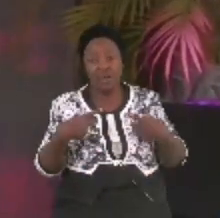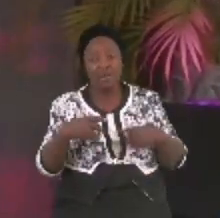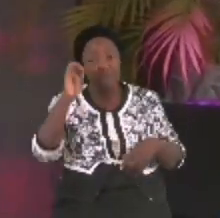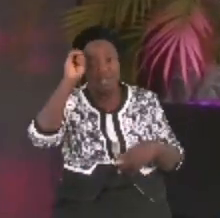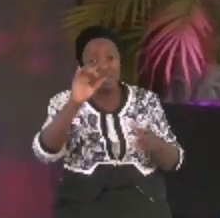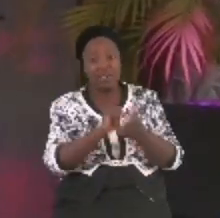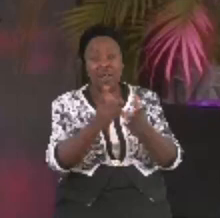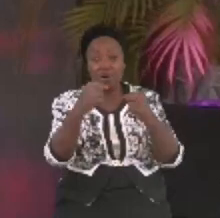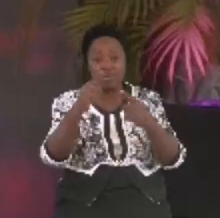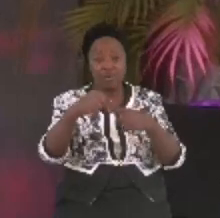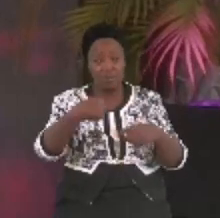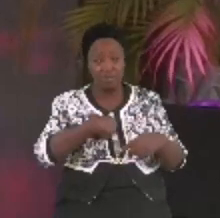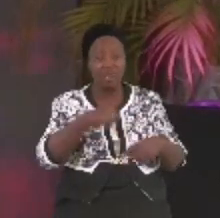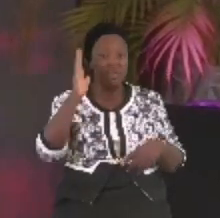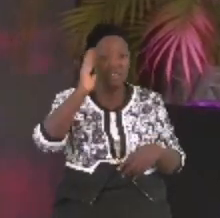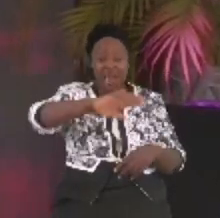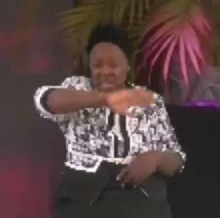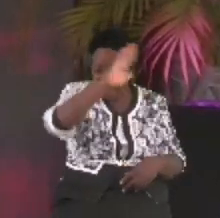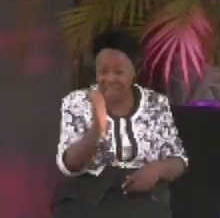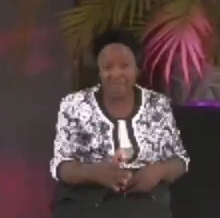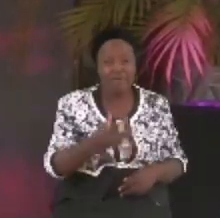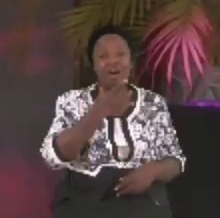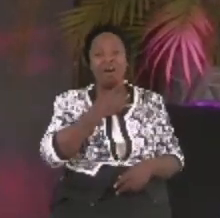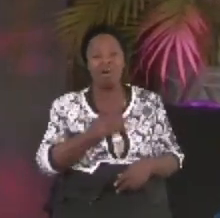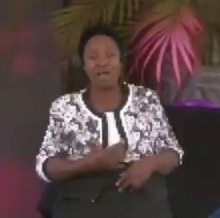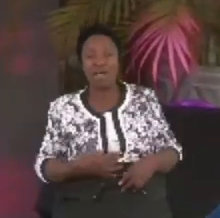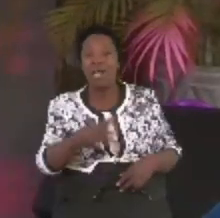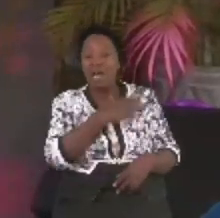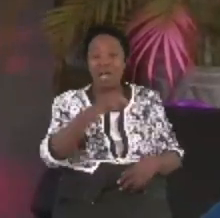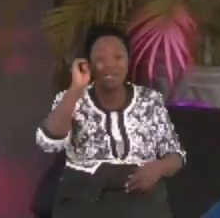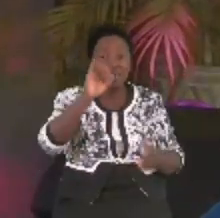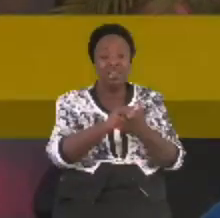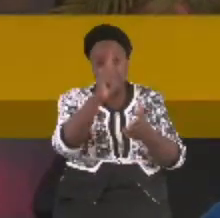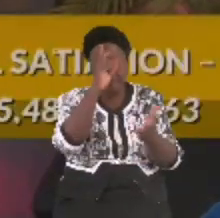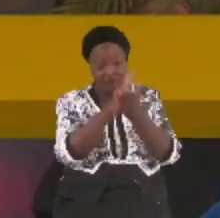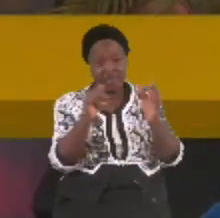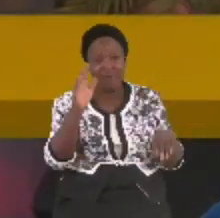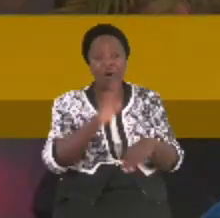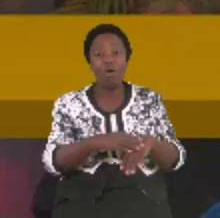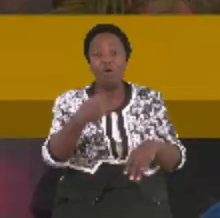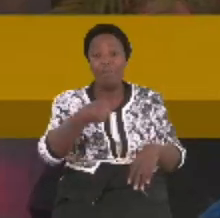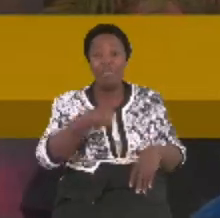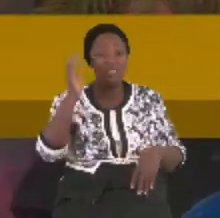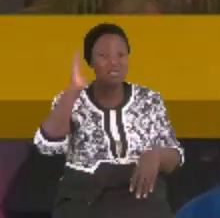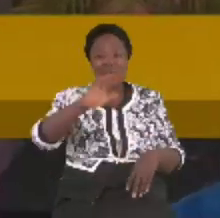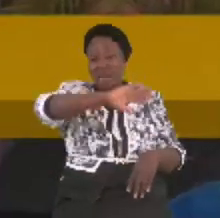moi n'aura jamais faim. » Et celui qui croit en moi n'aura jamais soif. Verset